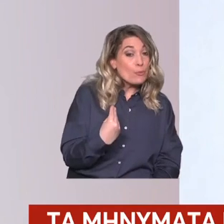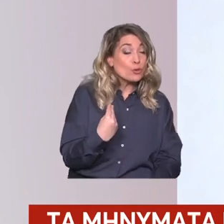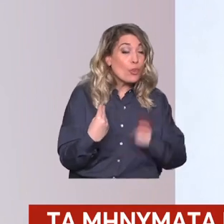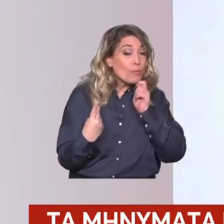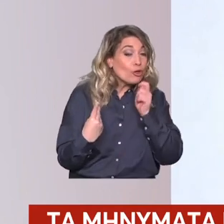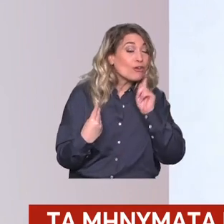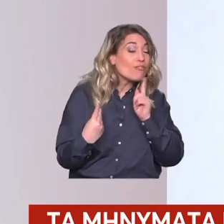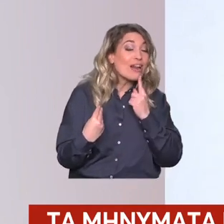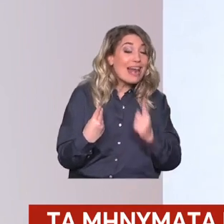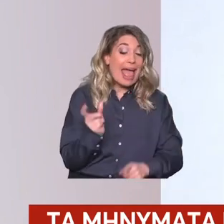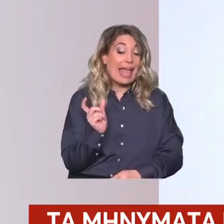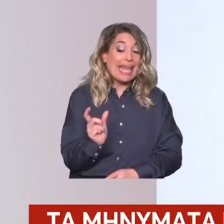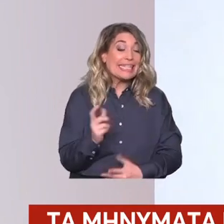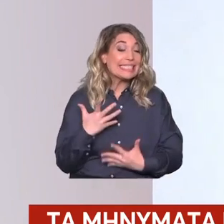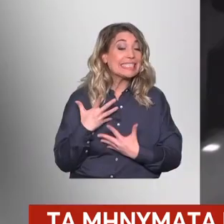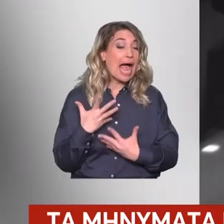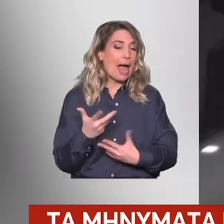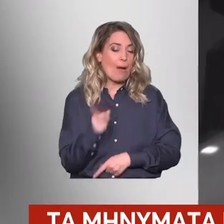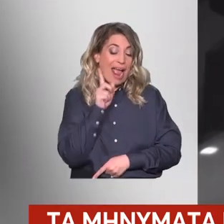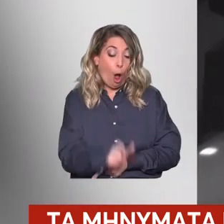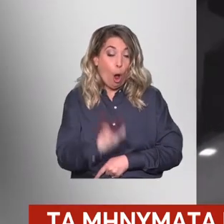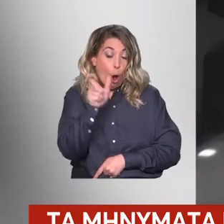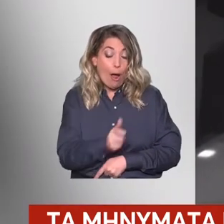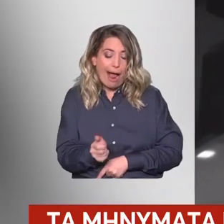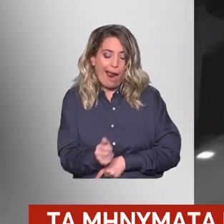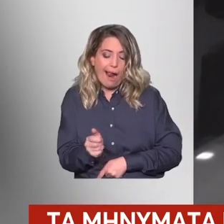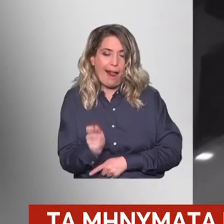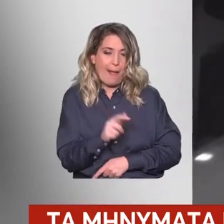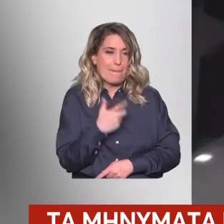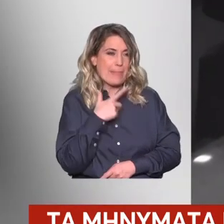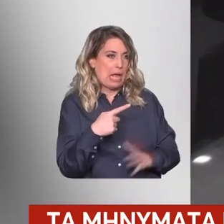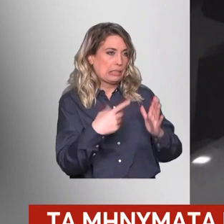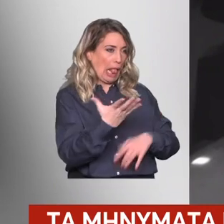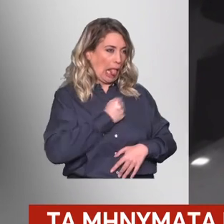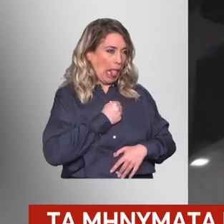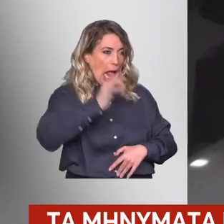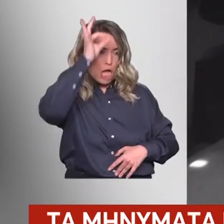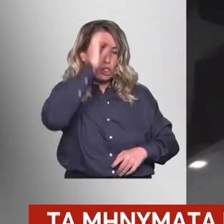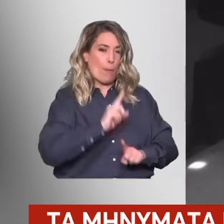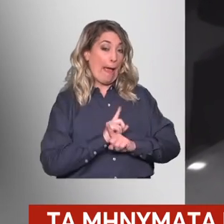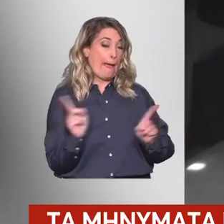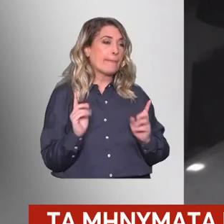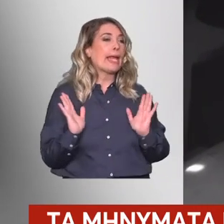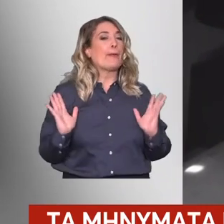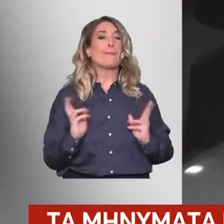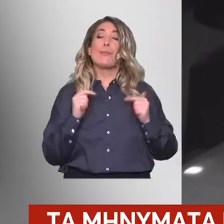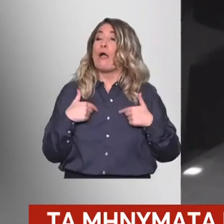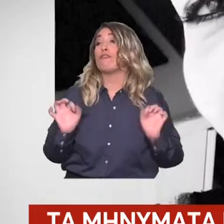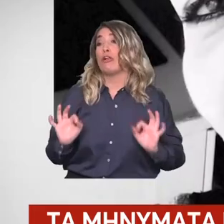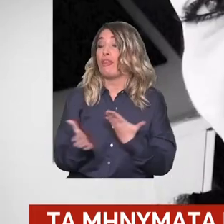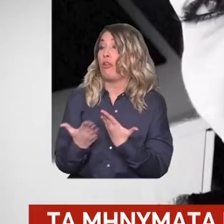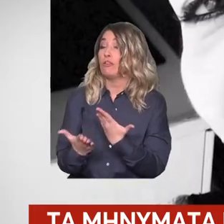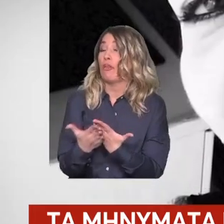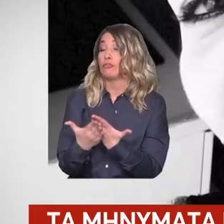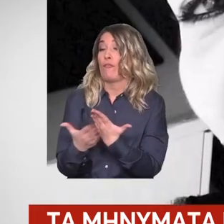πολύ». Τον βγάζει από το κάδρο των υπόπτων με τον 39χρονο να δηλώνει πρόθυμος να κάνει ό,τι χρειαστεί αρκεί να βρεθεί η σύντροφός του.